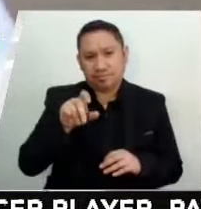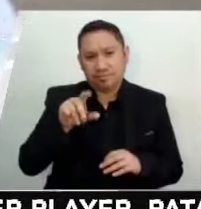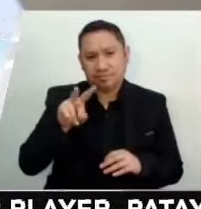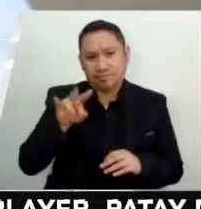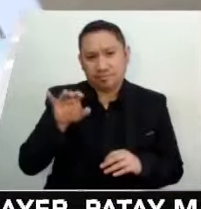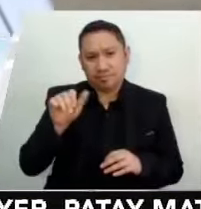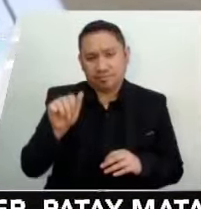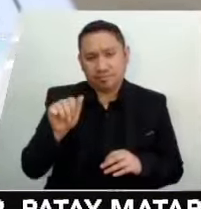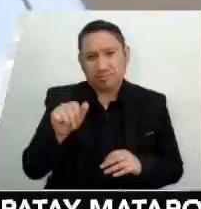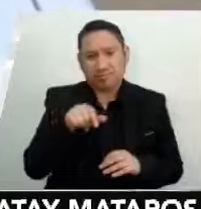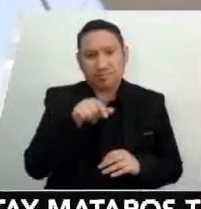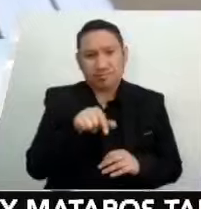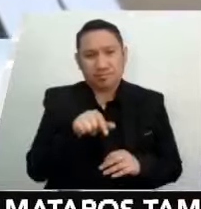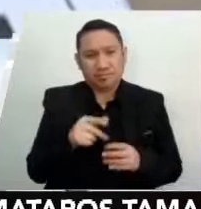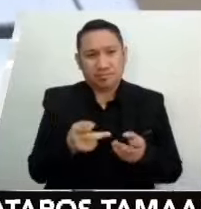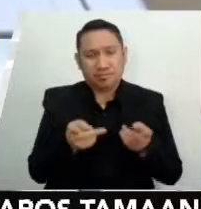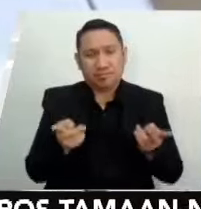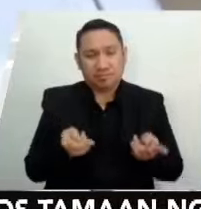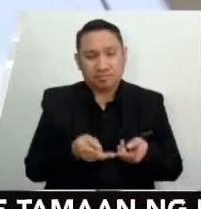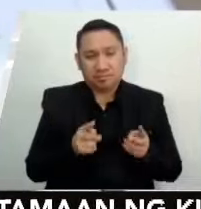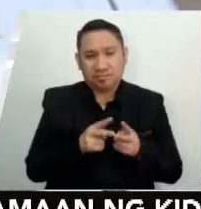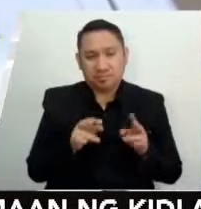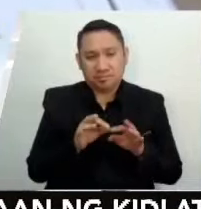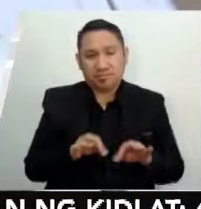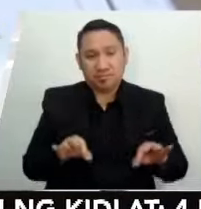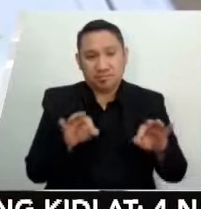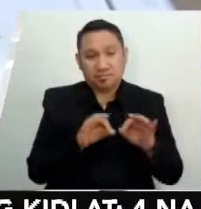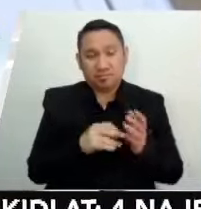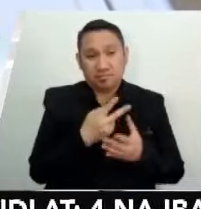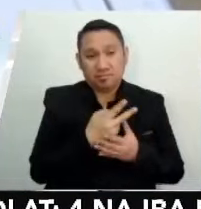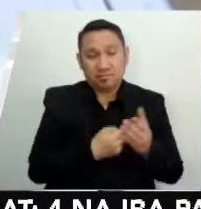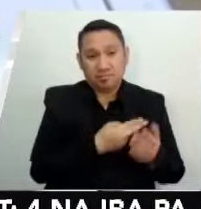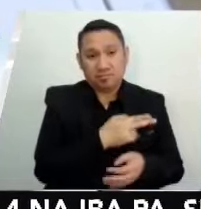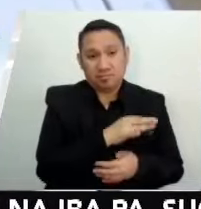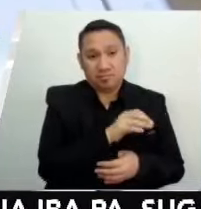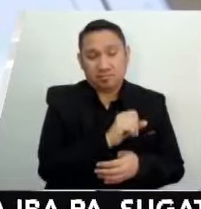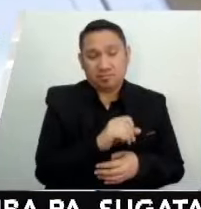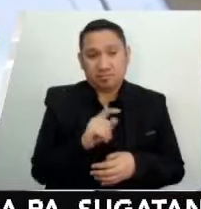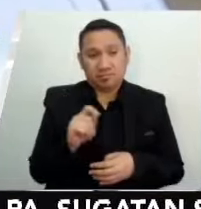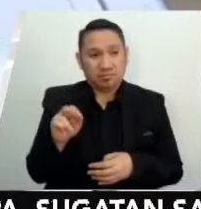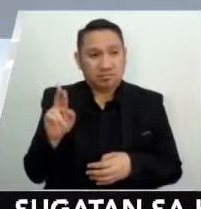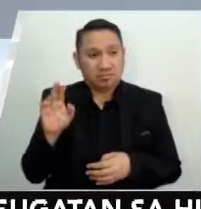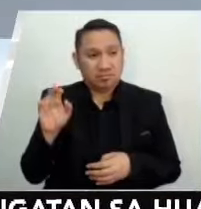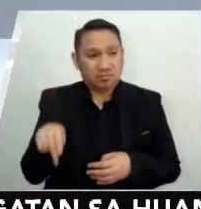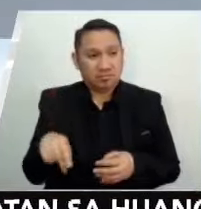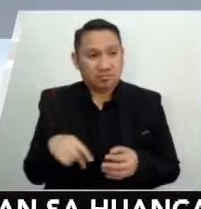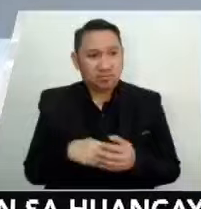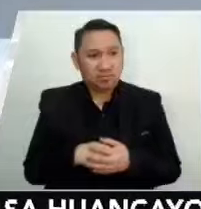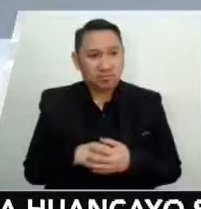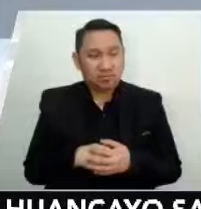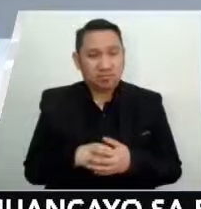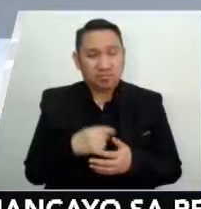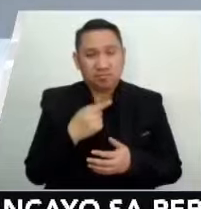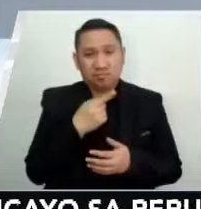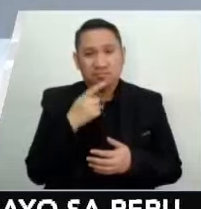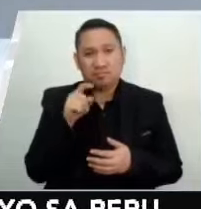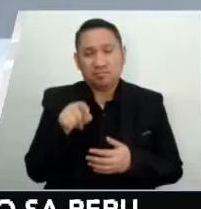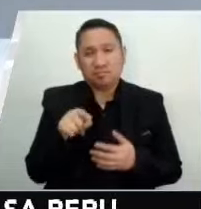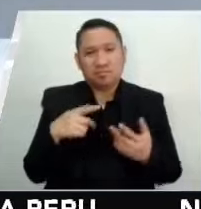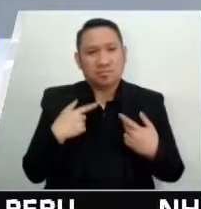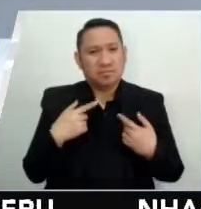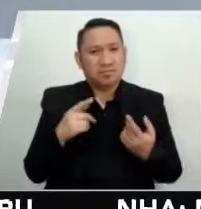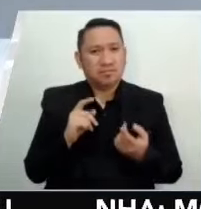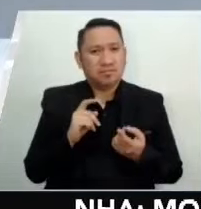mahalag Donald trump harang Republican party pyv nak presidential